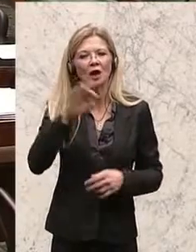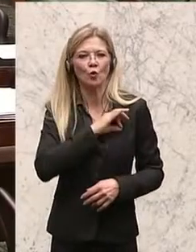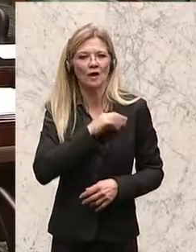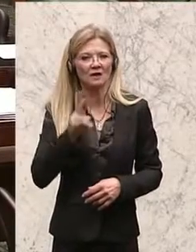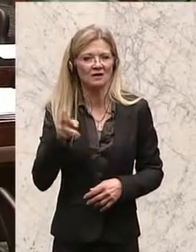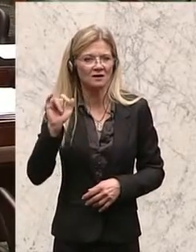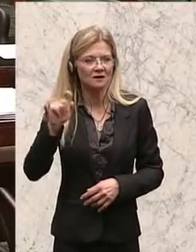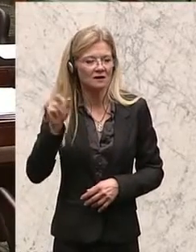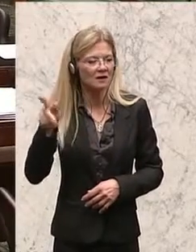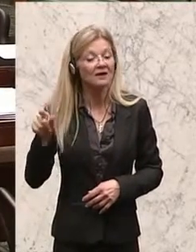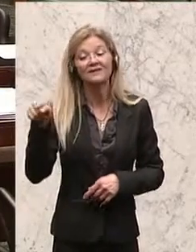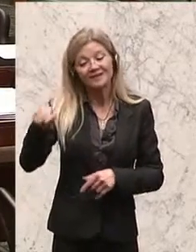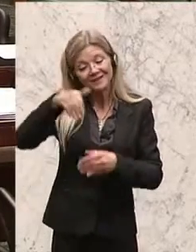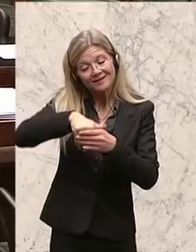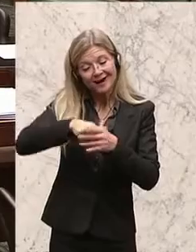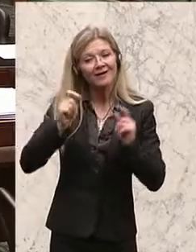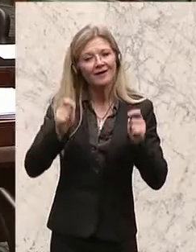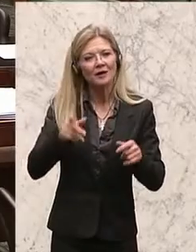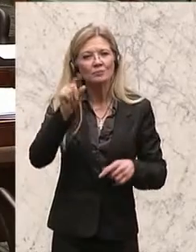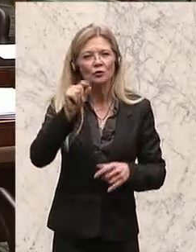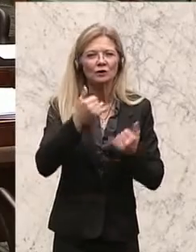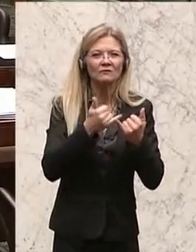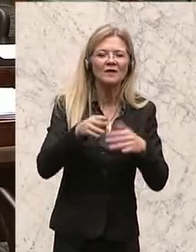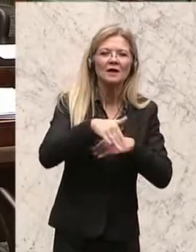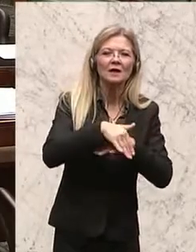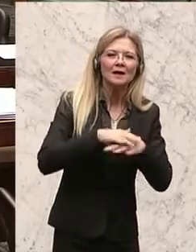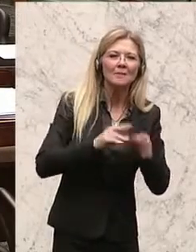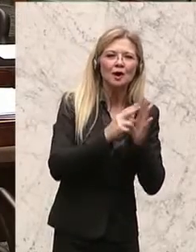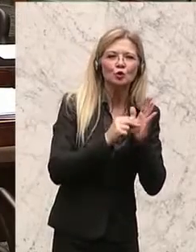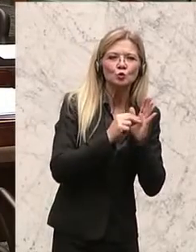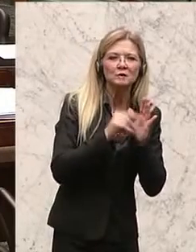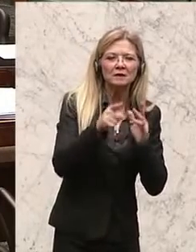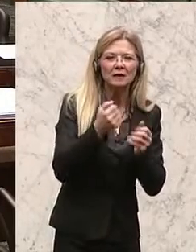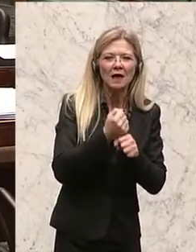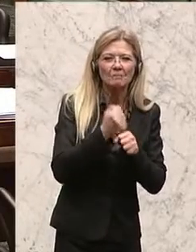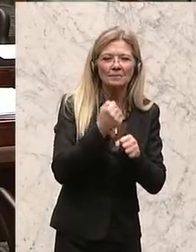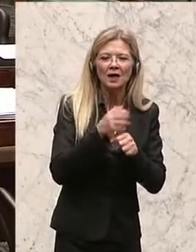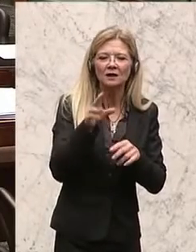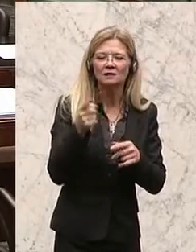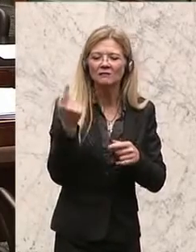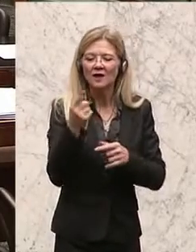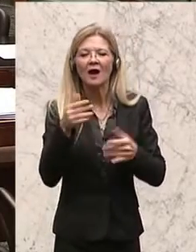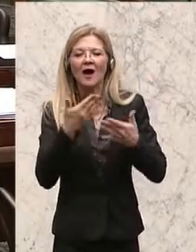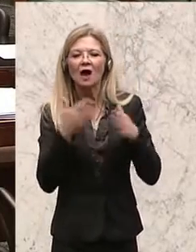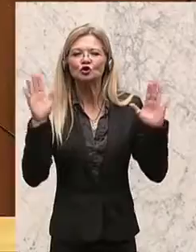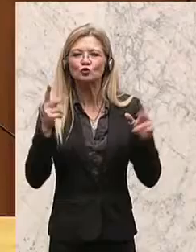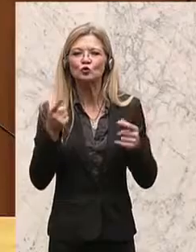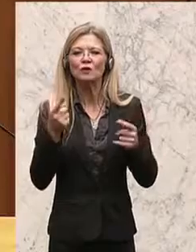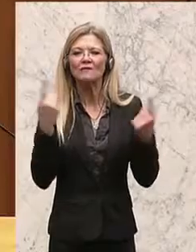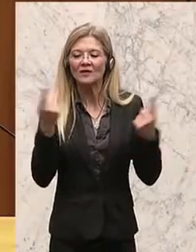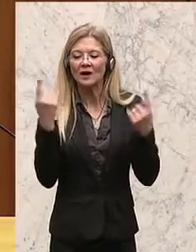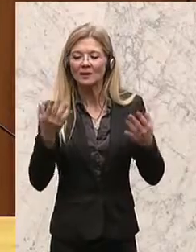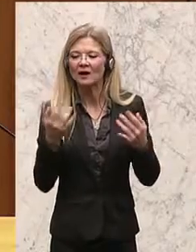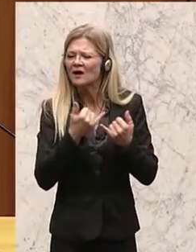überprüfen soll die gemeinnützige arbeit von asylwerbern wie sich die denn auf den ersten arbeitsmarkt auswirkt denn eines darf nicht passieren dass